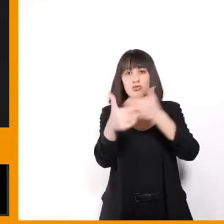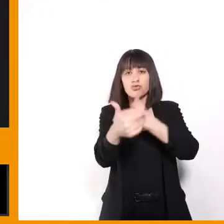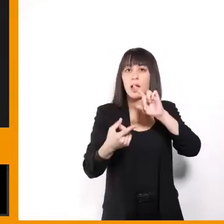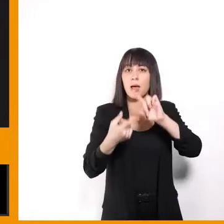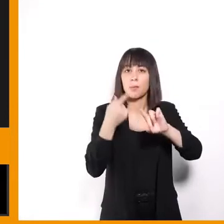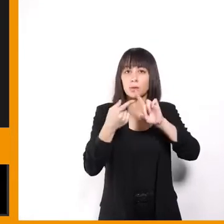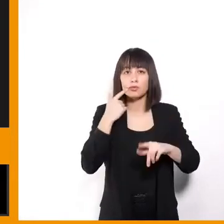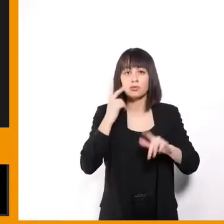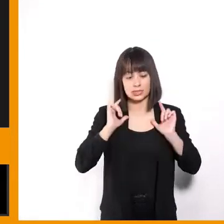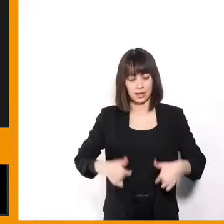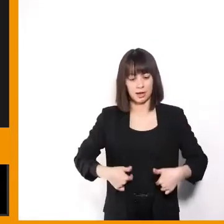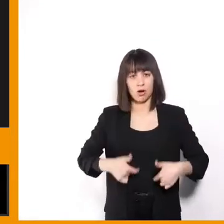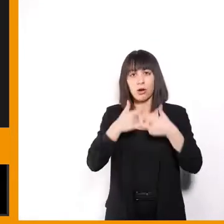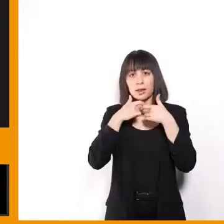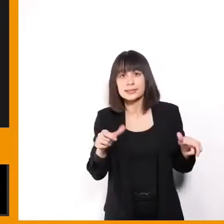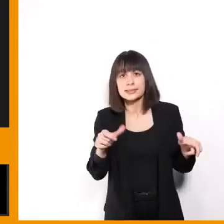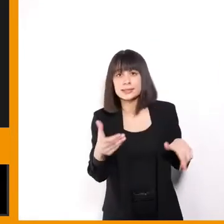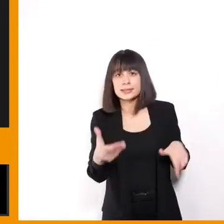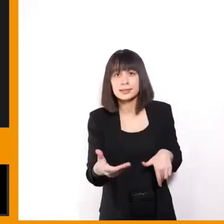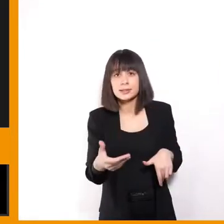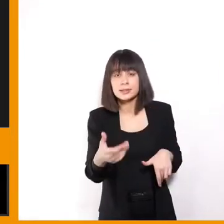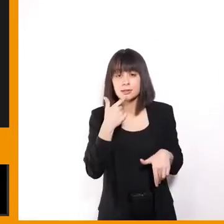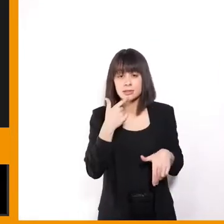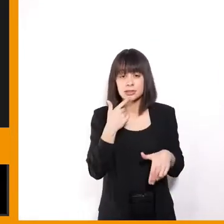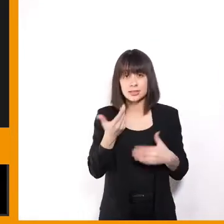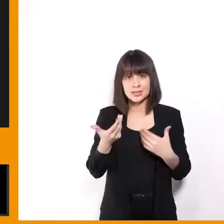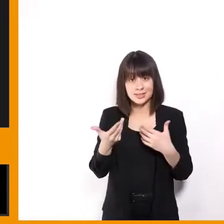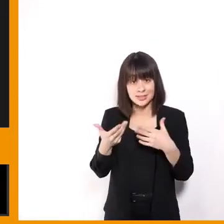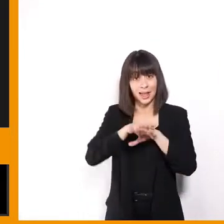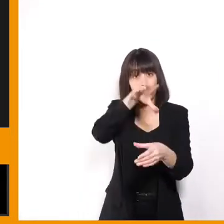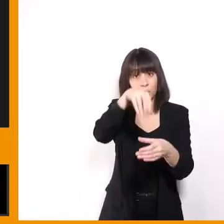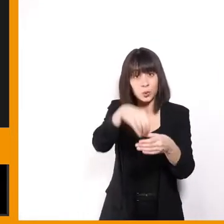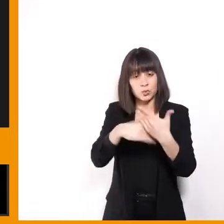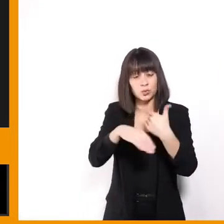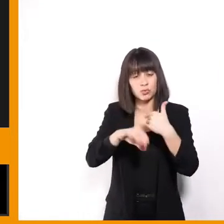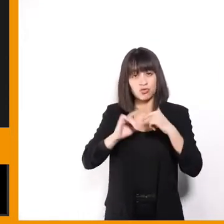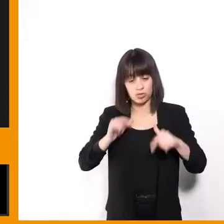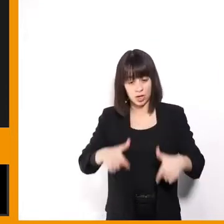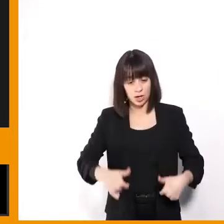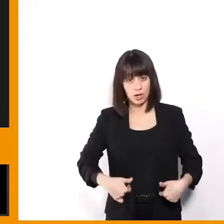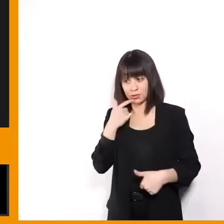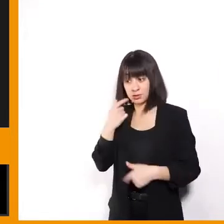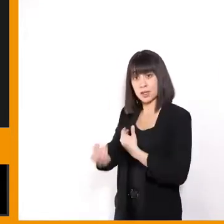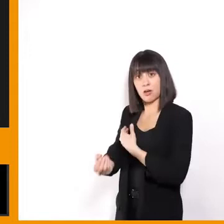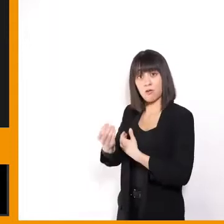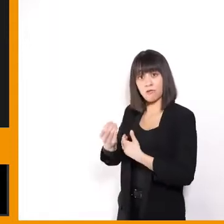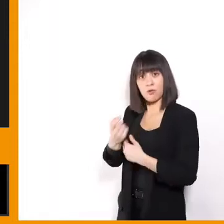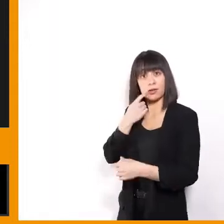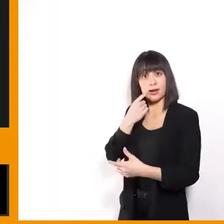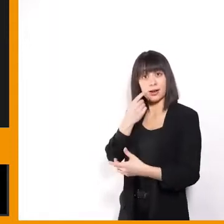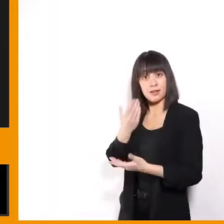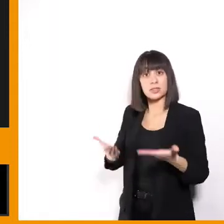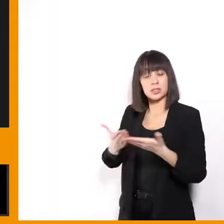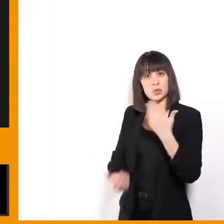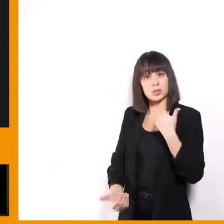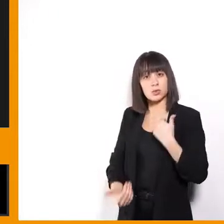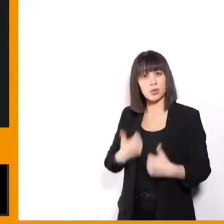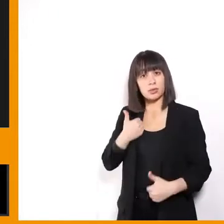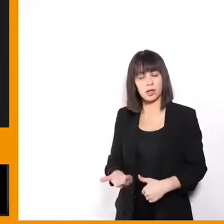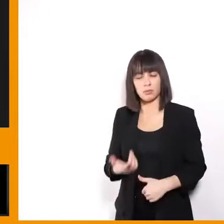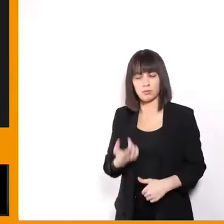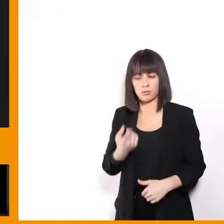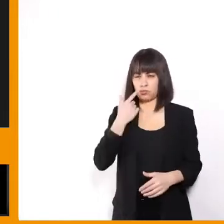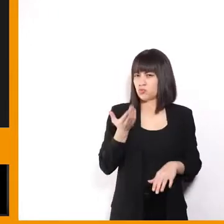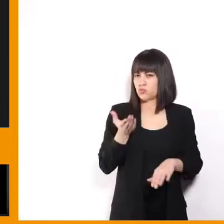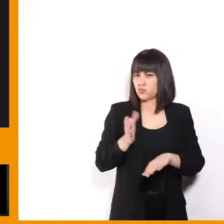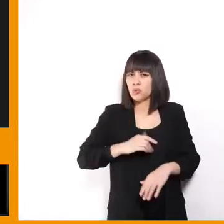ce qui est inclusion à l'école pour les élèves en situation de handicap. Or, on remarque que la plupart des